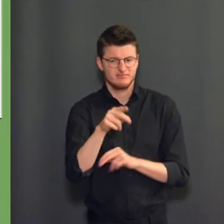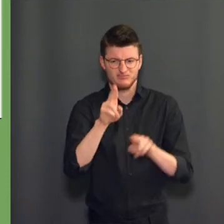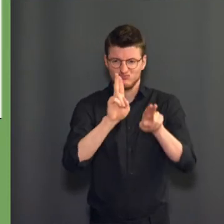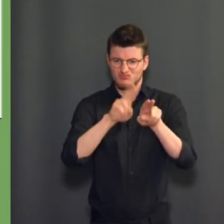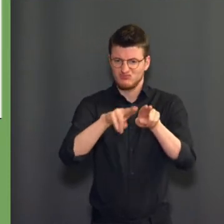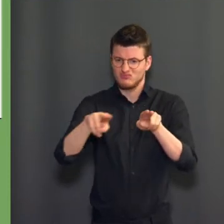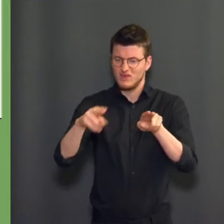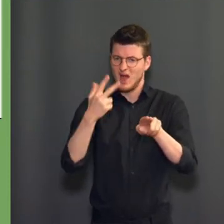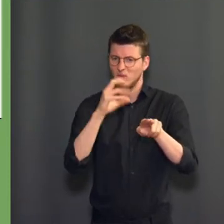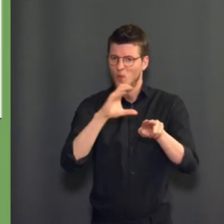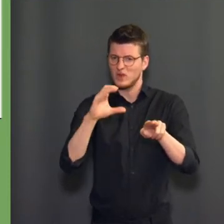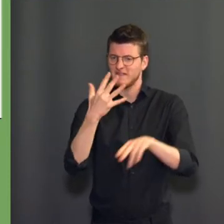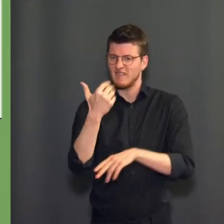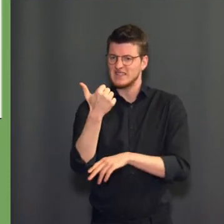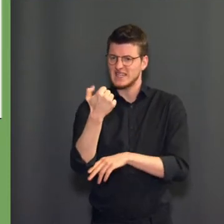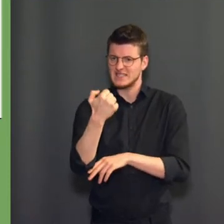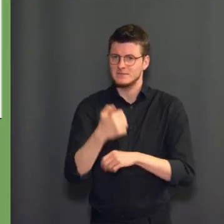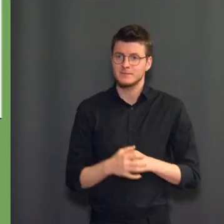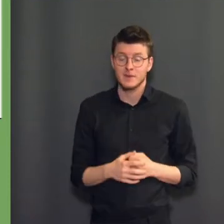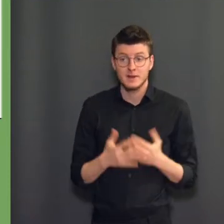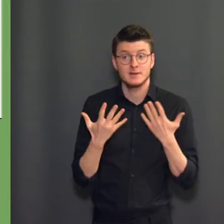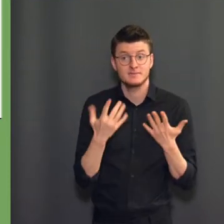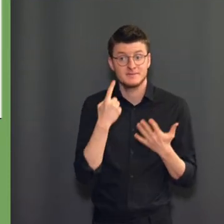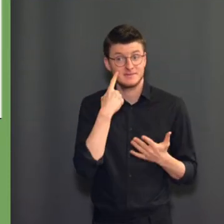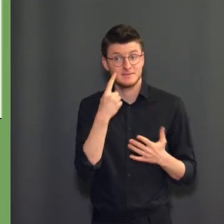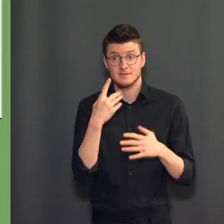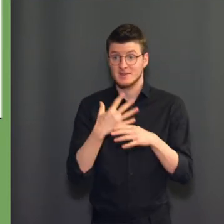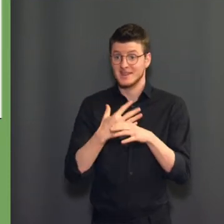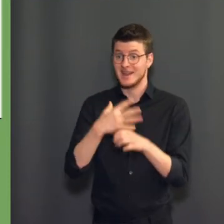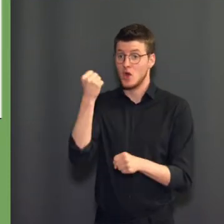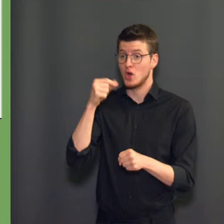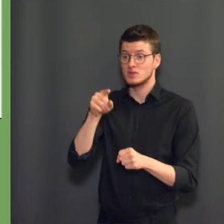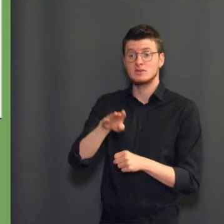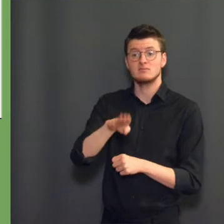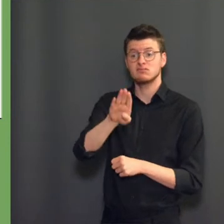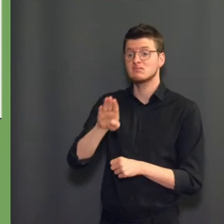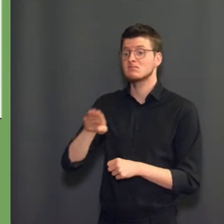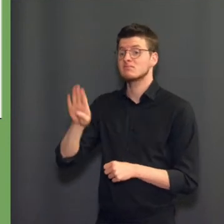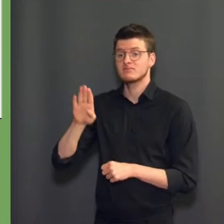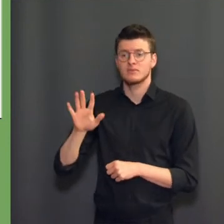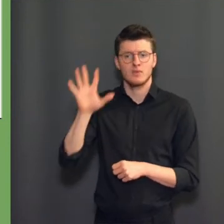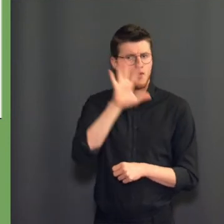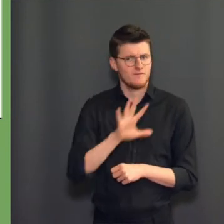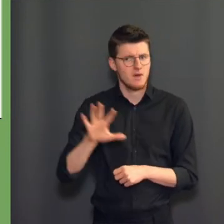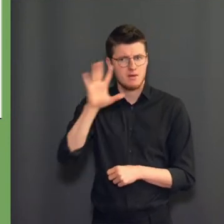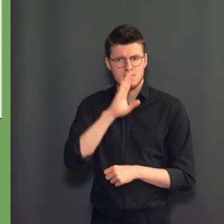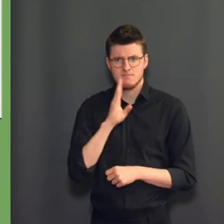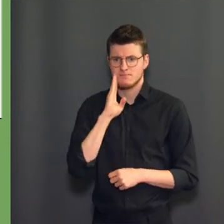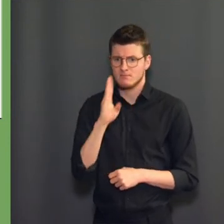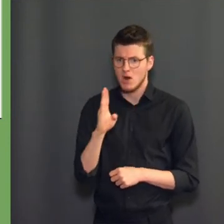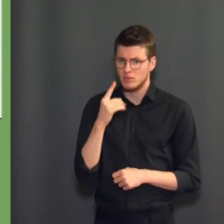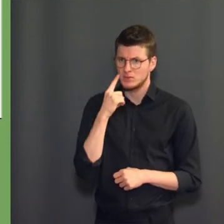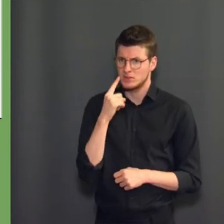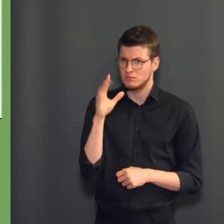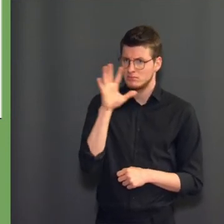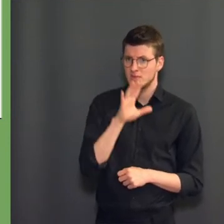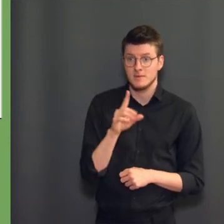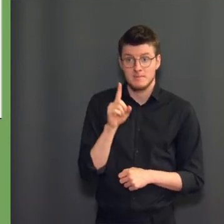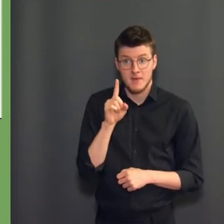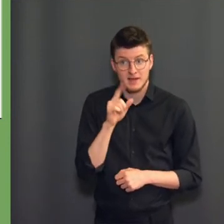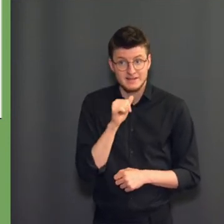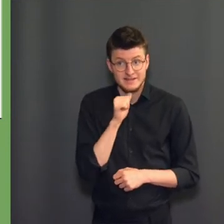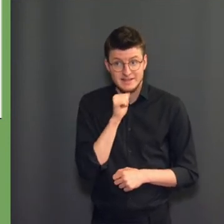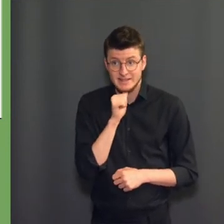De toenames van de ziekenhuisbezetting zien we over het ganse land, met uitzondering van namen waar